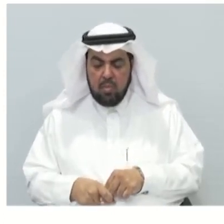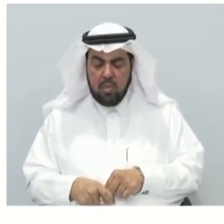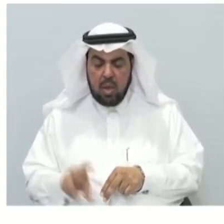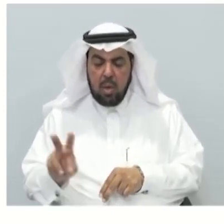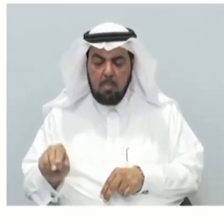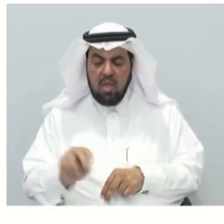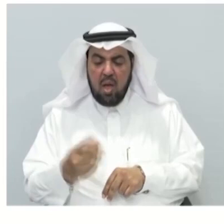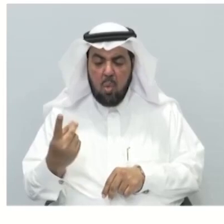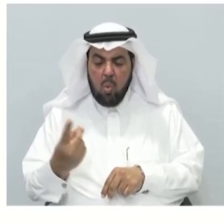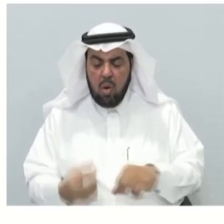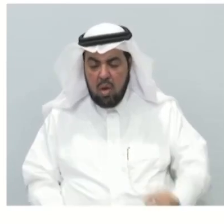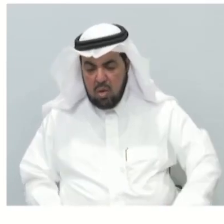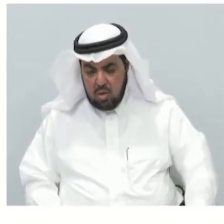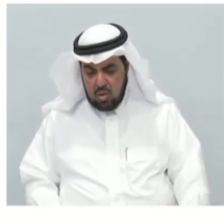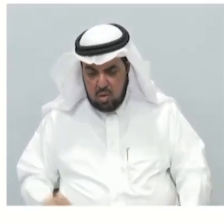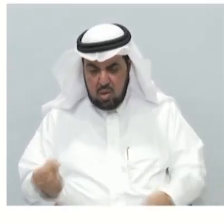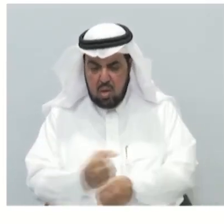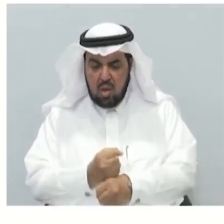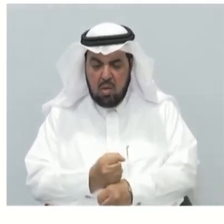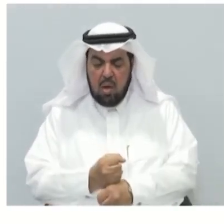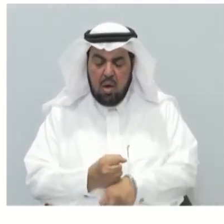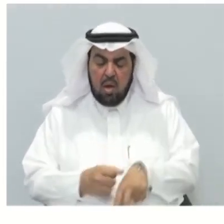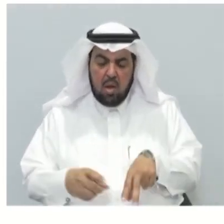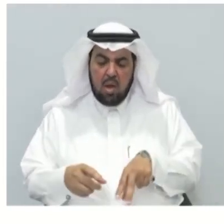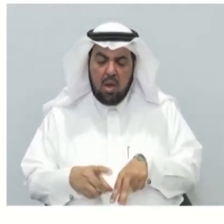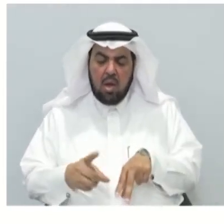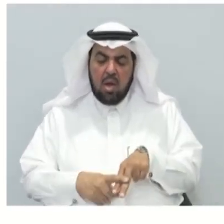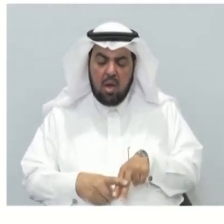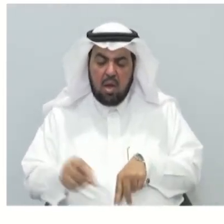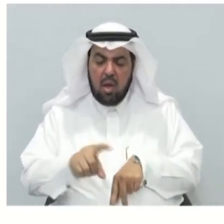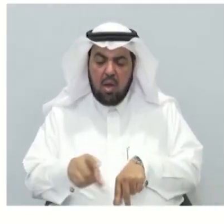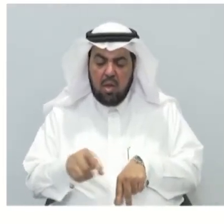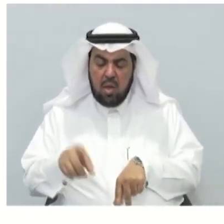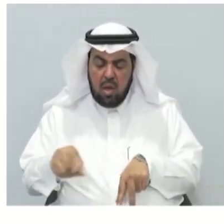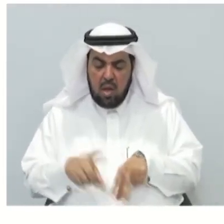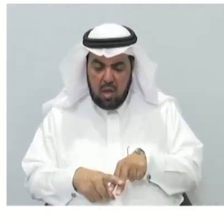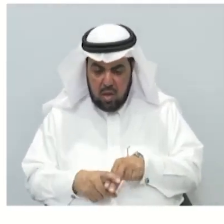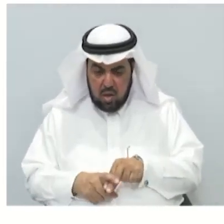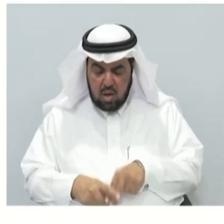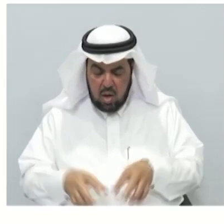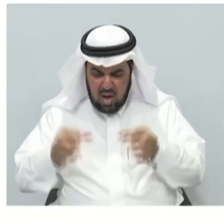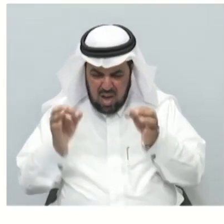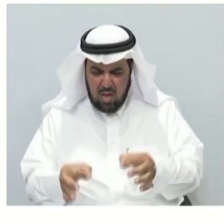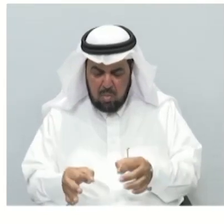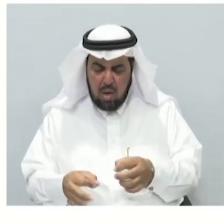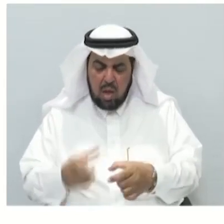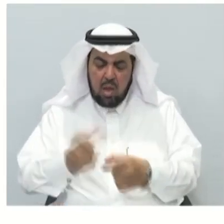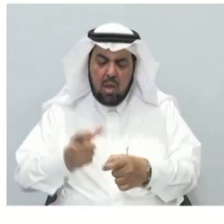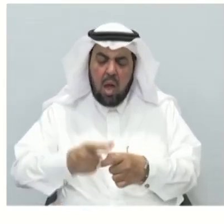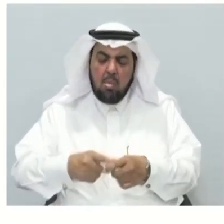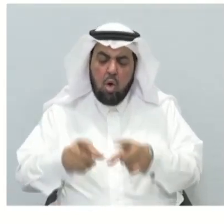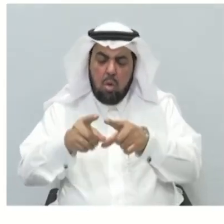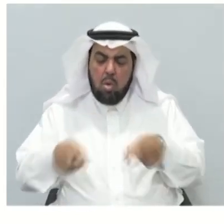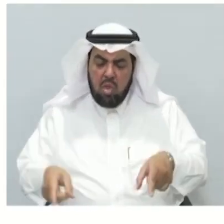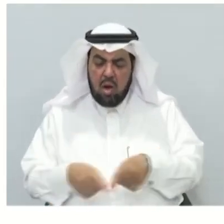تعالوا نشوف هذا المثال استعمال استعمال المسلمه اي اس اي لاثبات تطابق مثلثين السؤال يقول لك